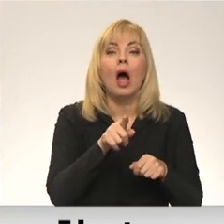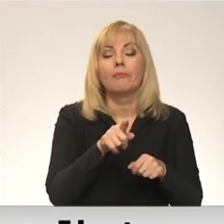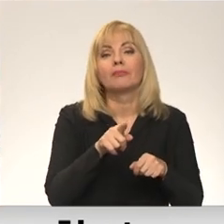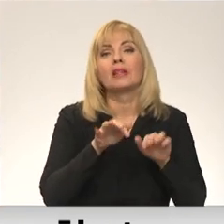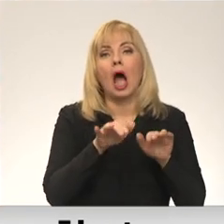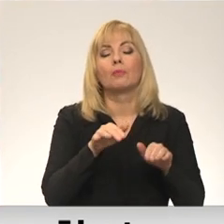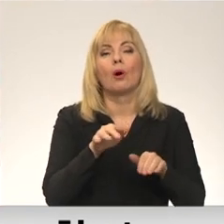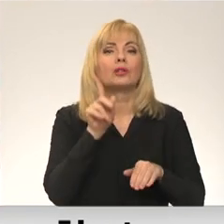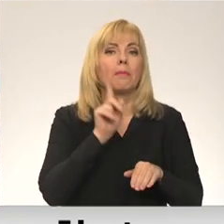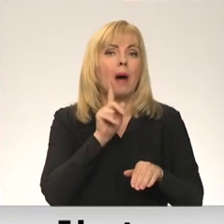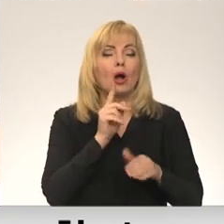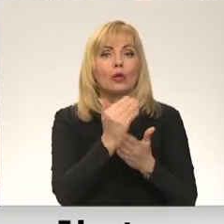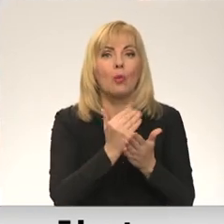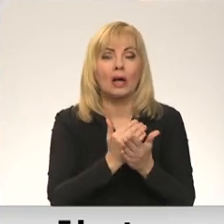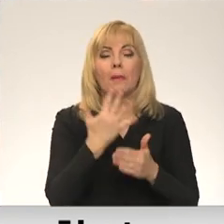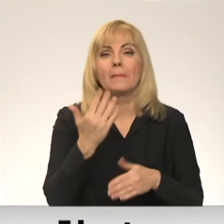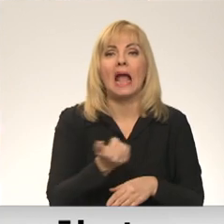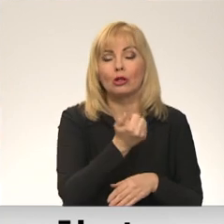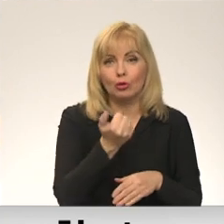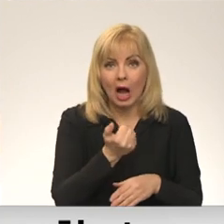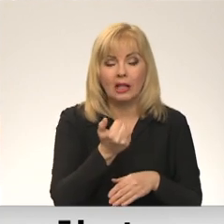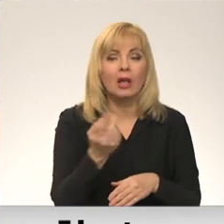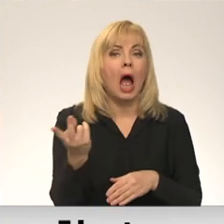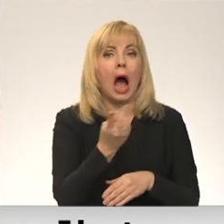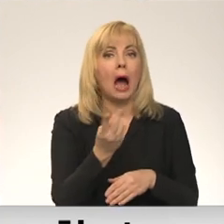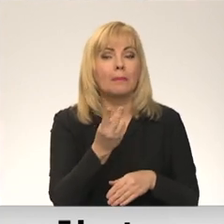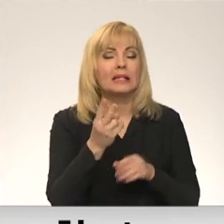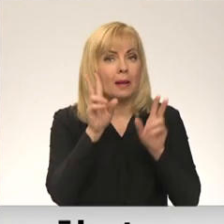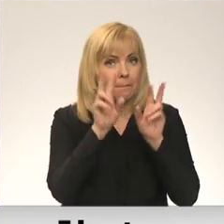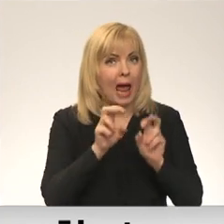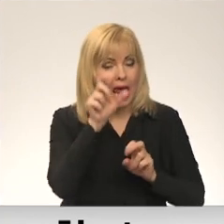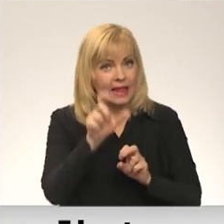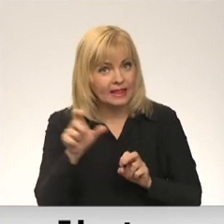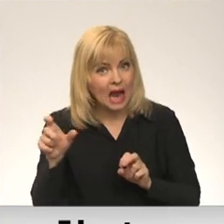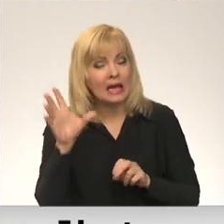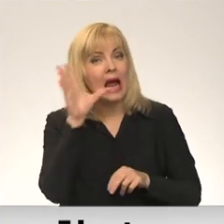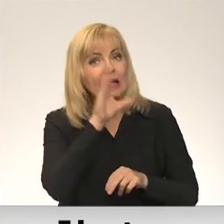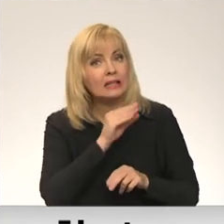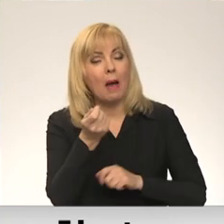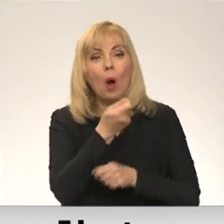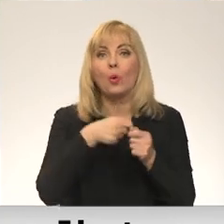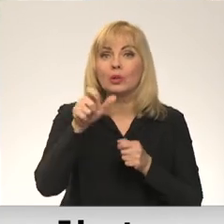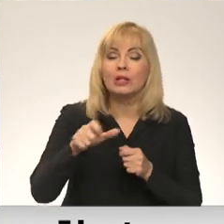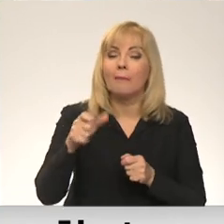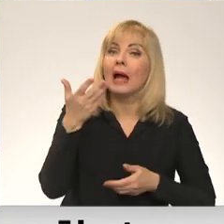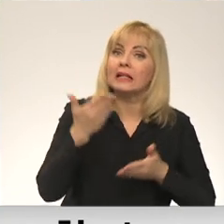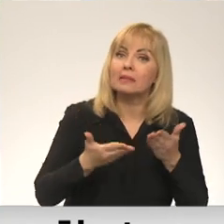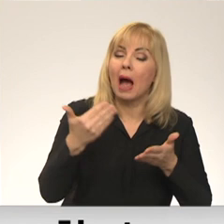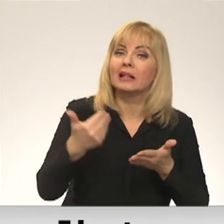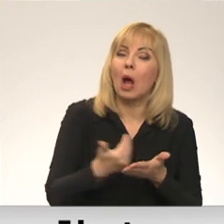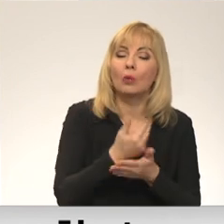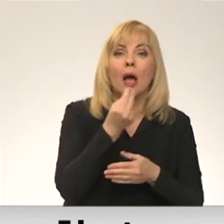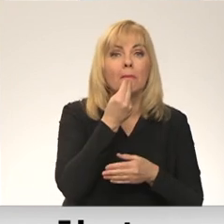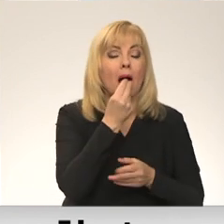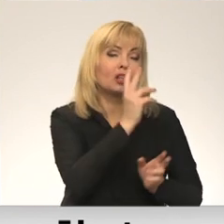būs spēkā 5 gadus. Abas kukaiņu pētniecas gan uzsver, ka tā ir iespēja uzņēmējiem vismaz izmēģināt jaunās